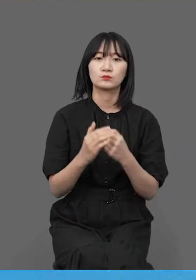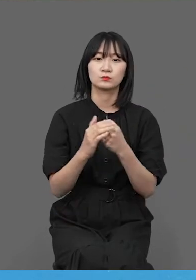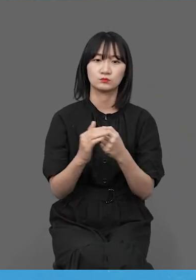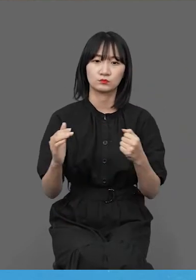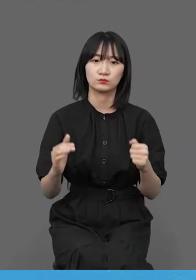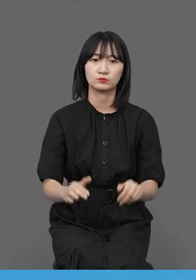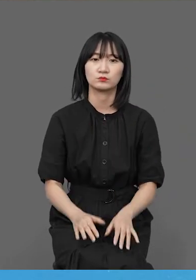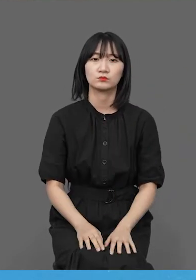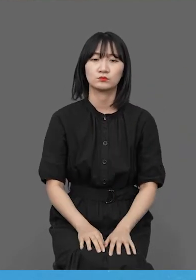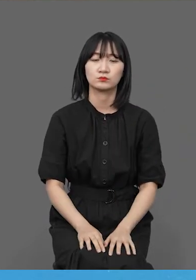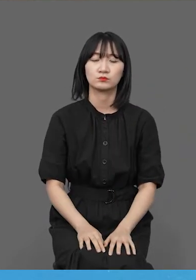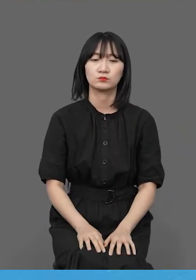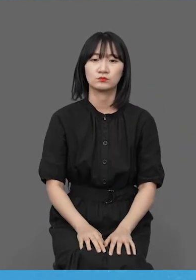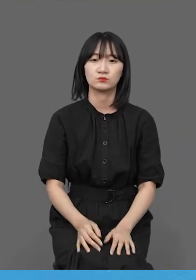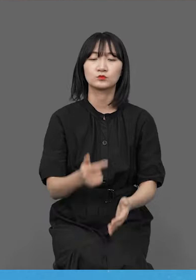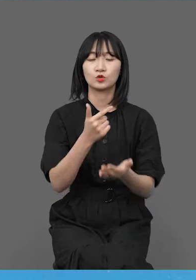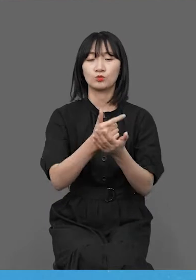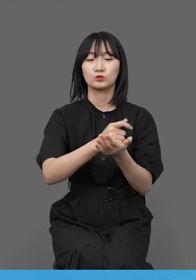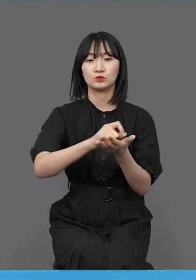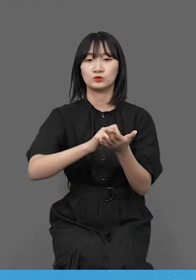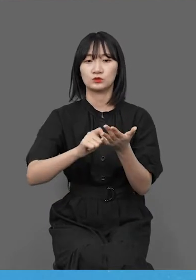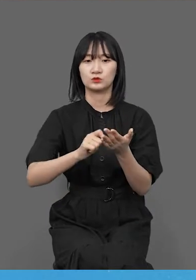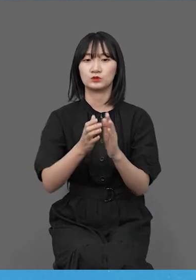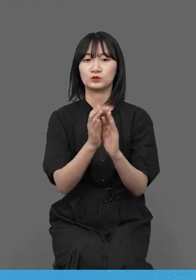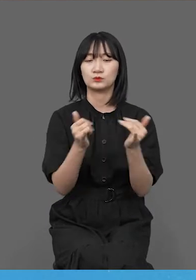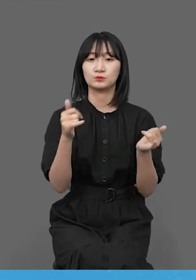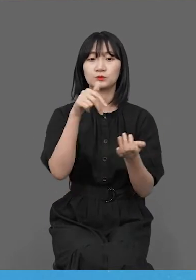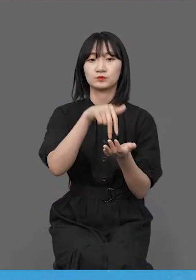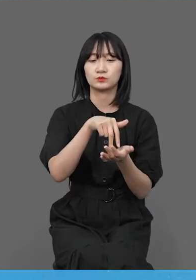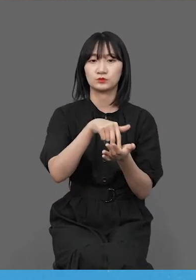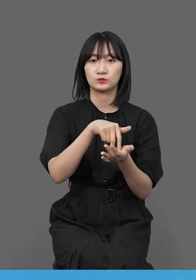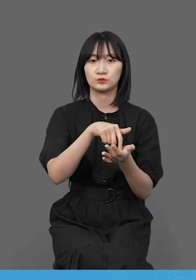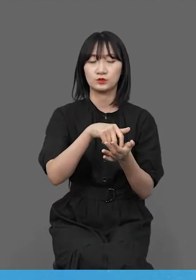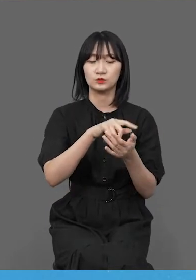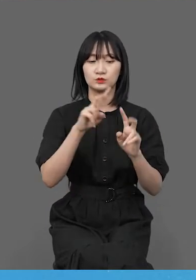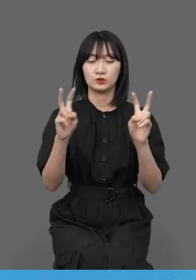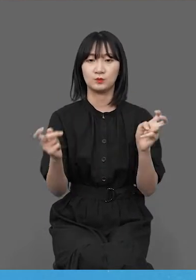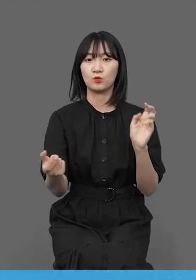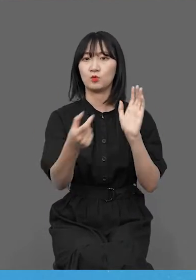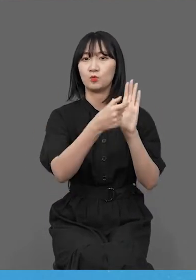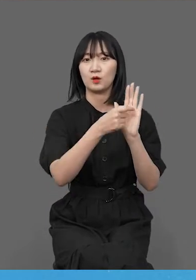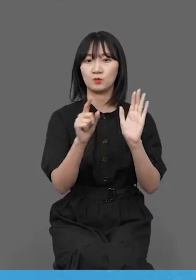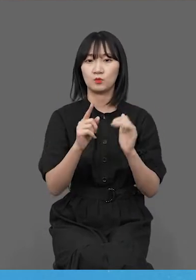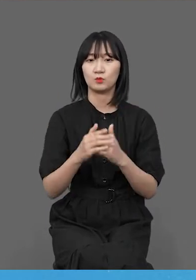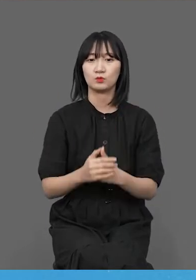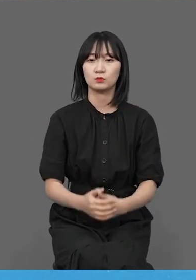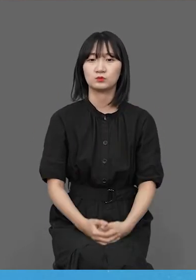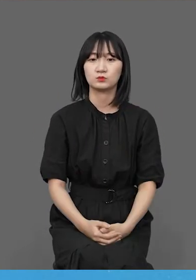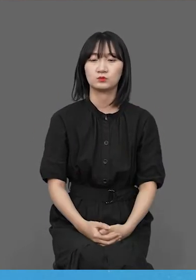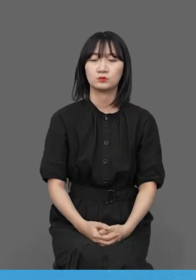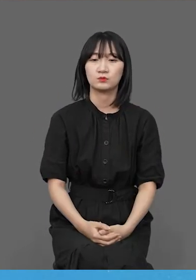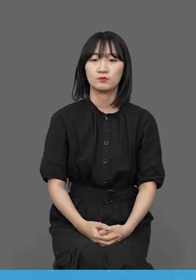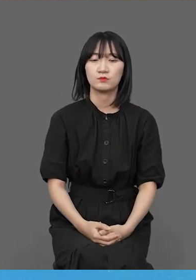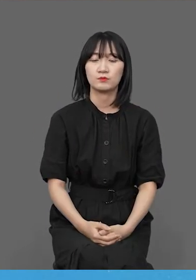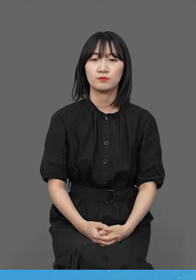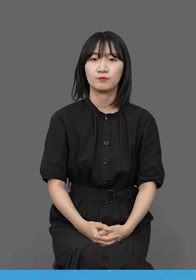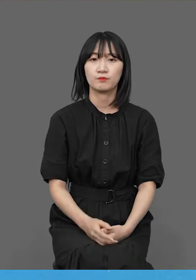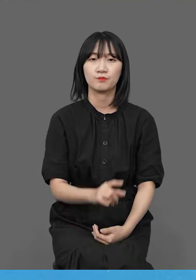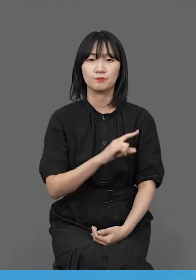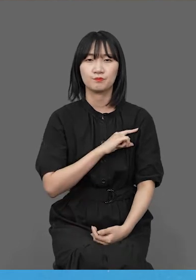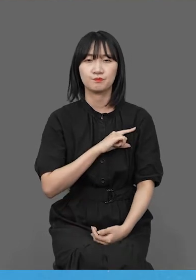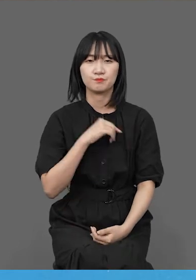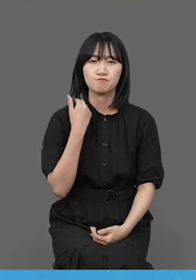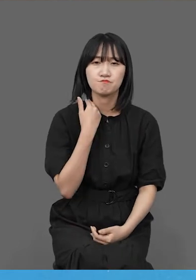그래서 이 논문을 쓴 저자들이 제목을 뭐라고 붙였습니까? 여기 좀 밑에라서 잘 안 보이신지